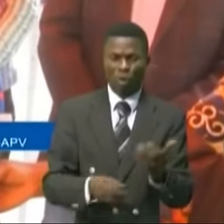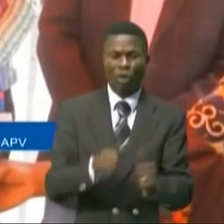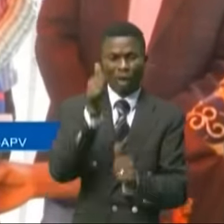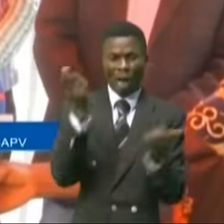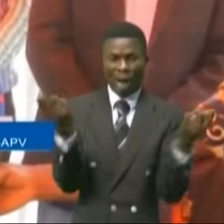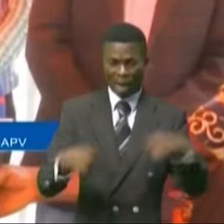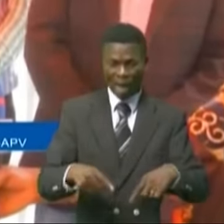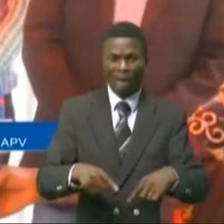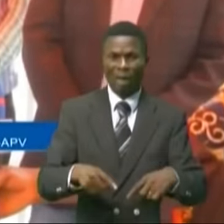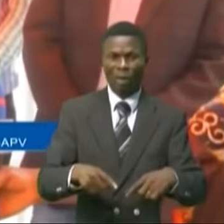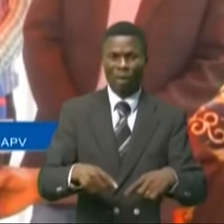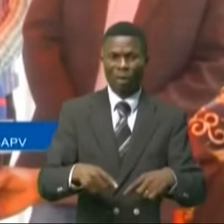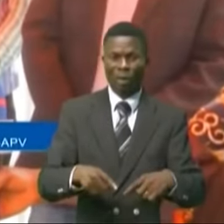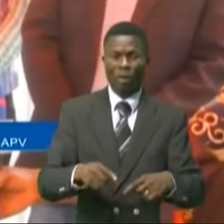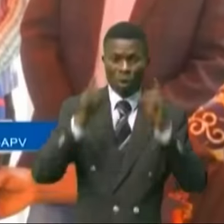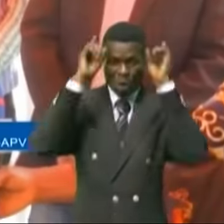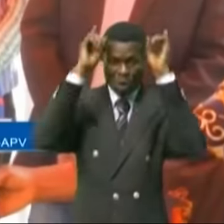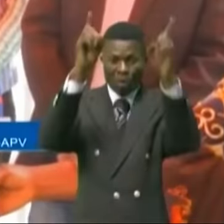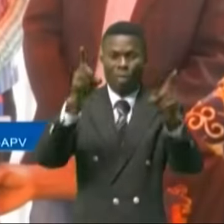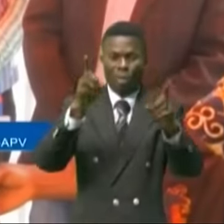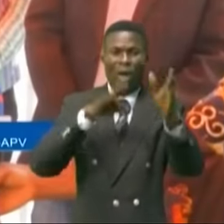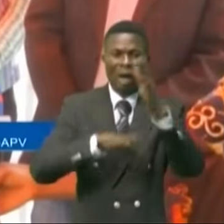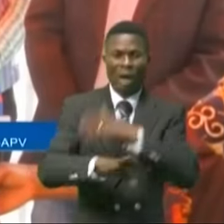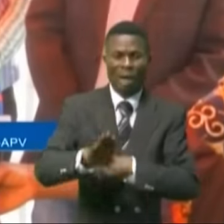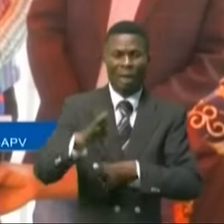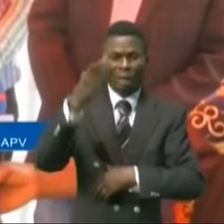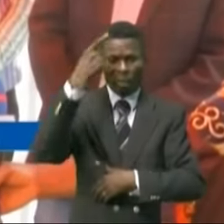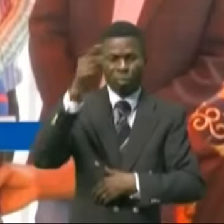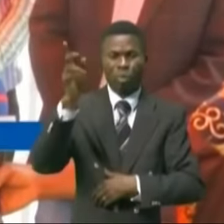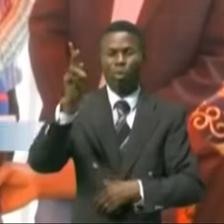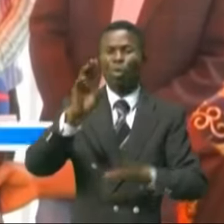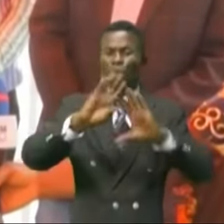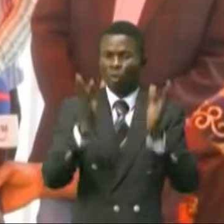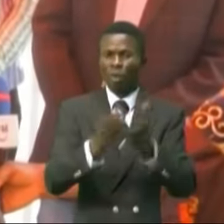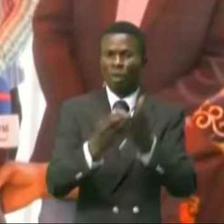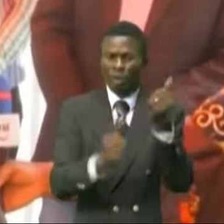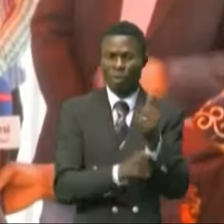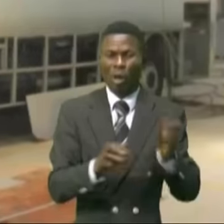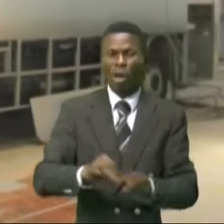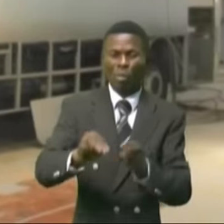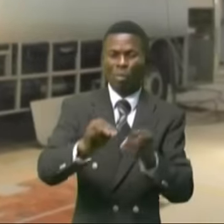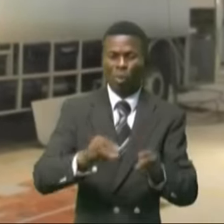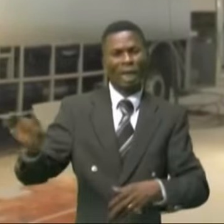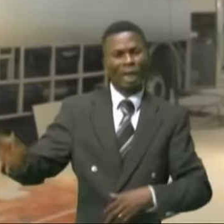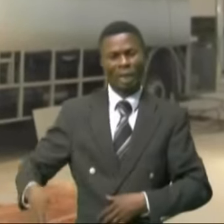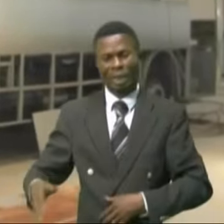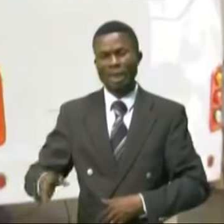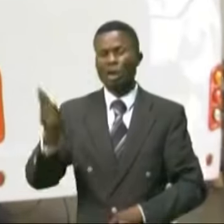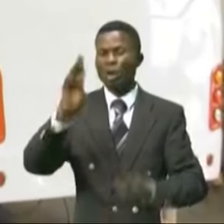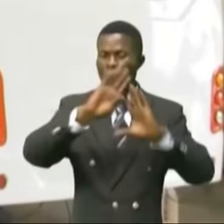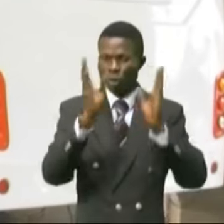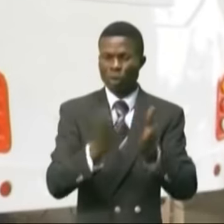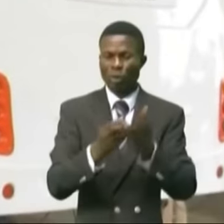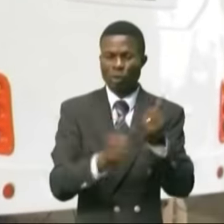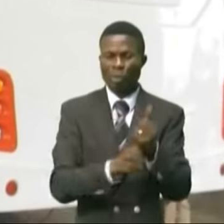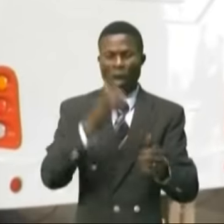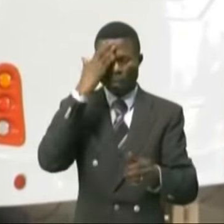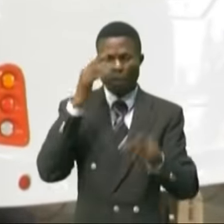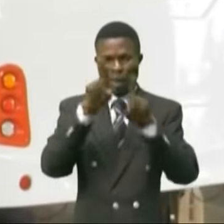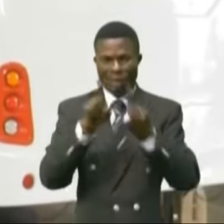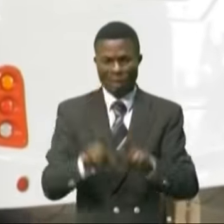qu'il y aura des bus à monter pour les transports publics ou d'autres moyens de transport public, que l'on tienne compte